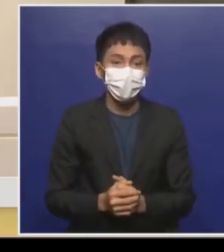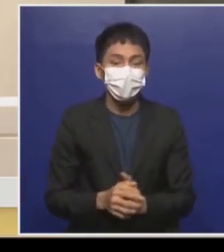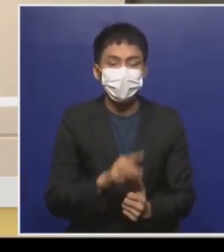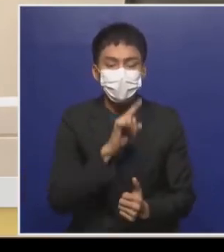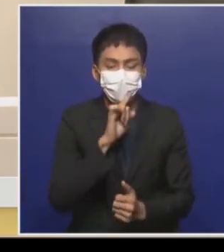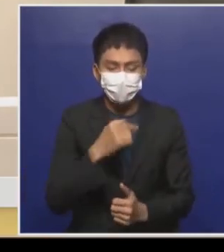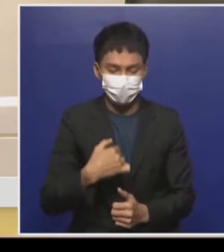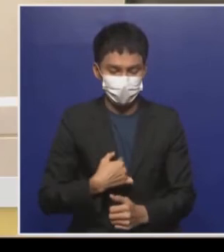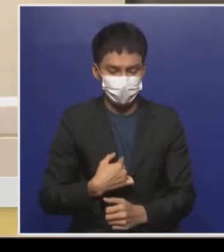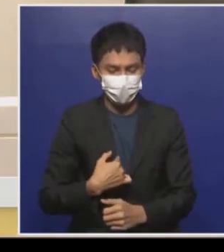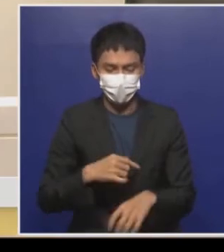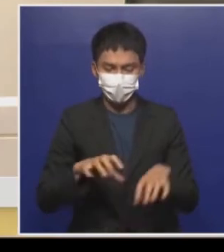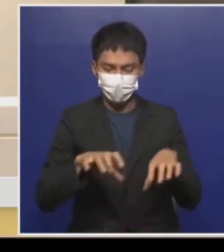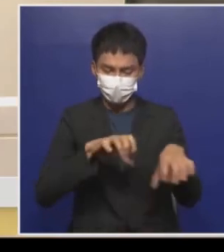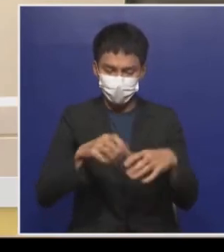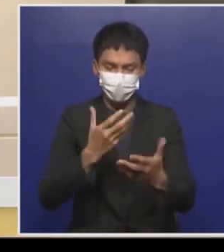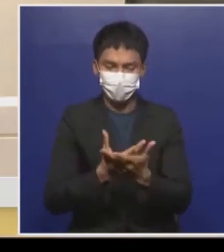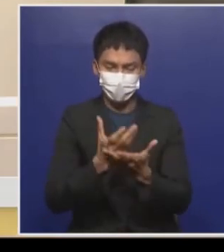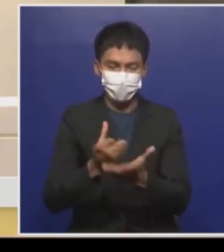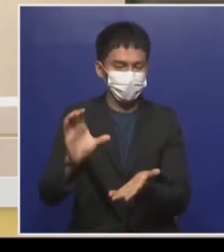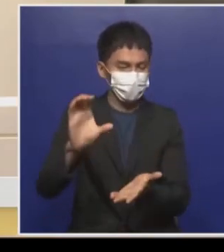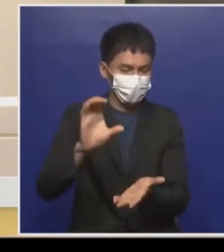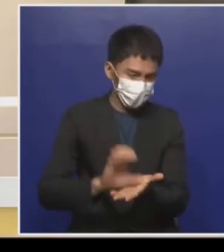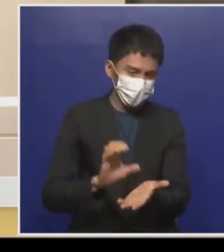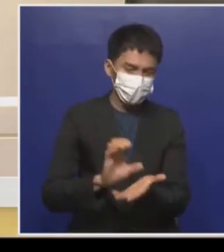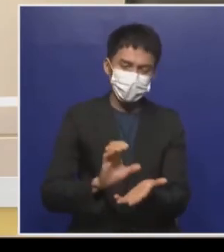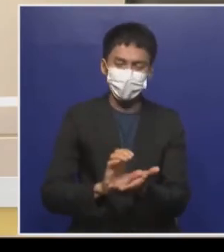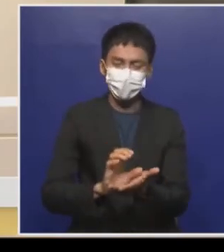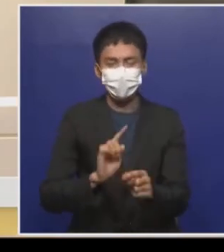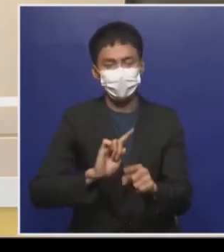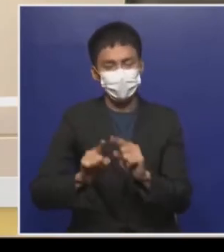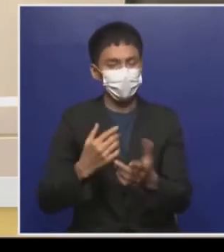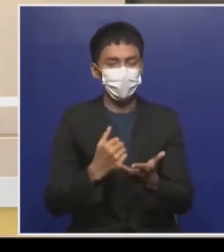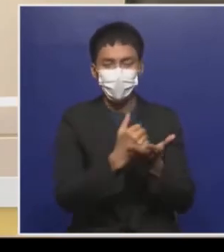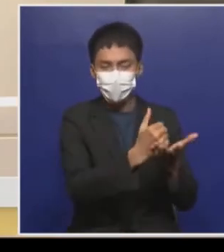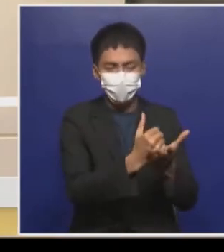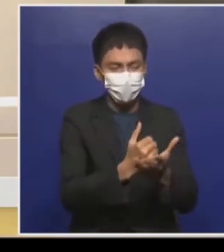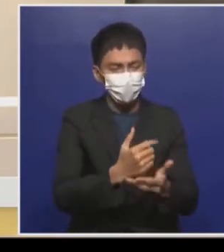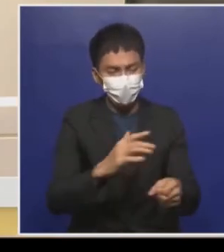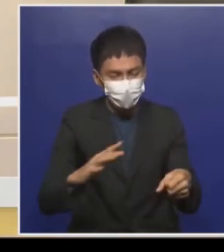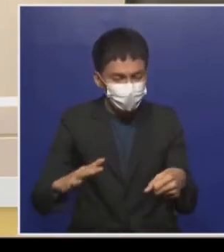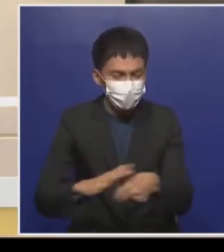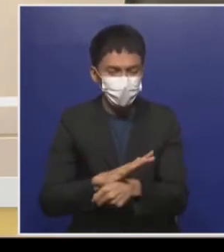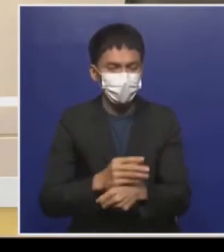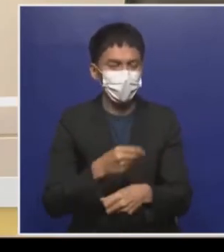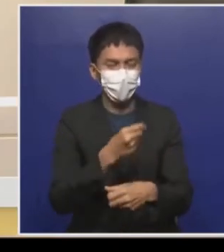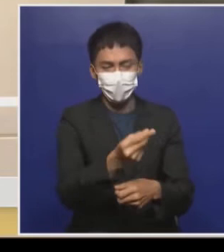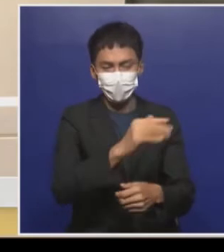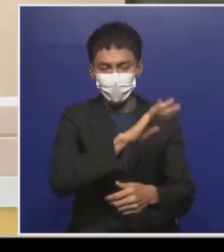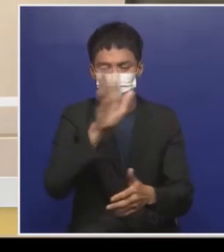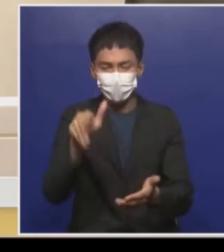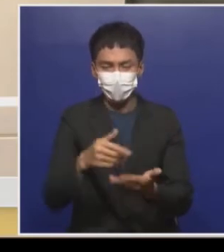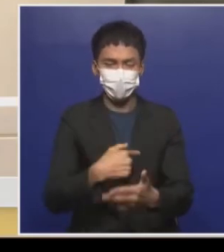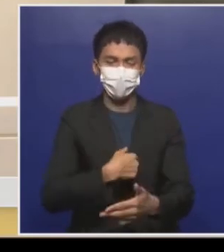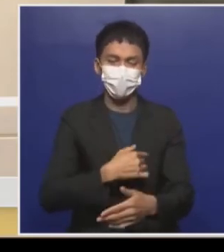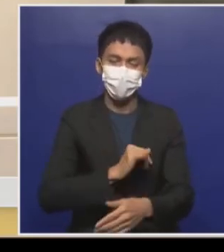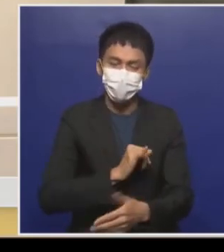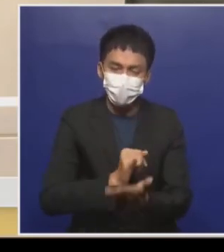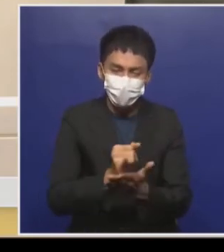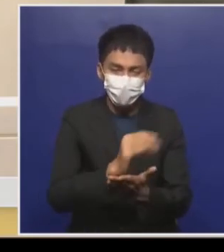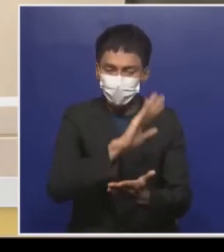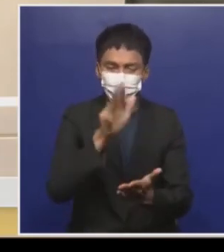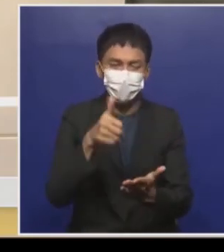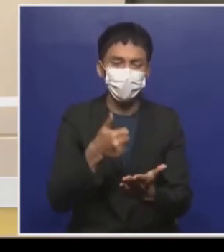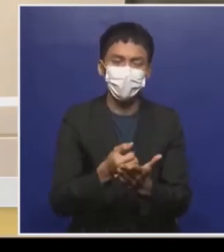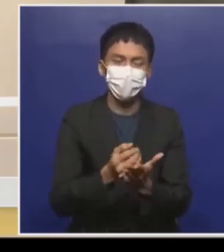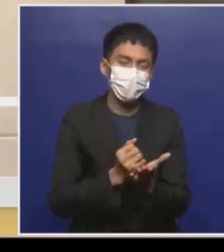เราคงไม่สามารถจัดงบมหาสจรรย์illion mile dragให้ทุคนเรากใหทคนได้ทกอย่ทต